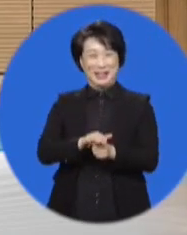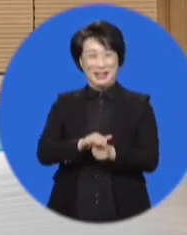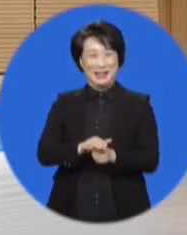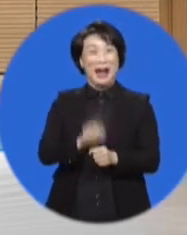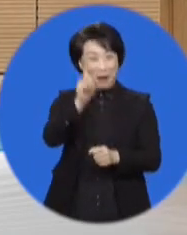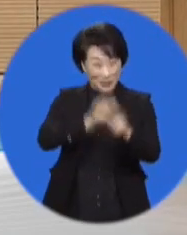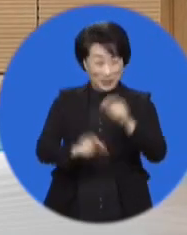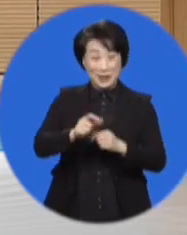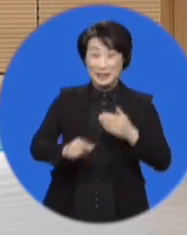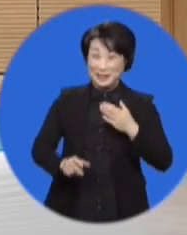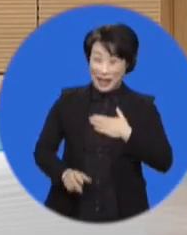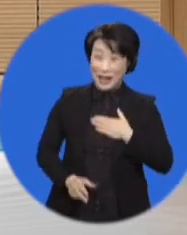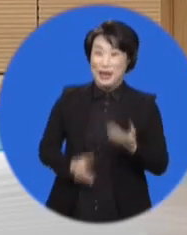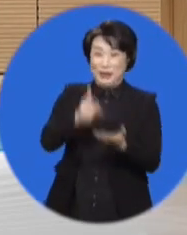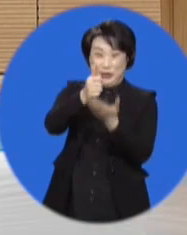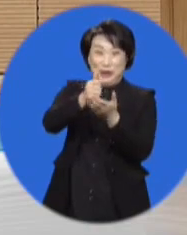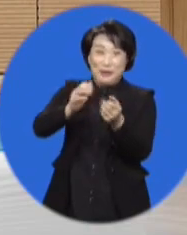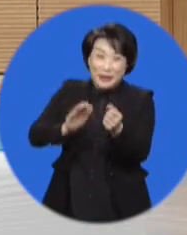다시.